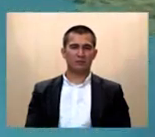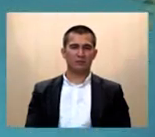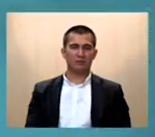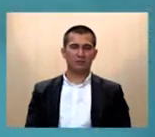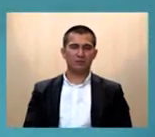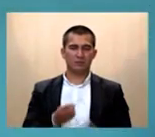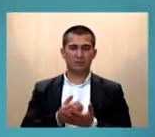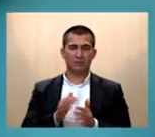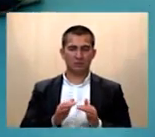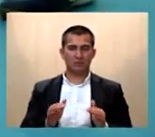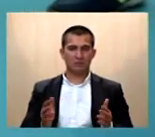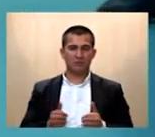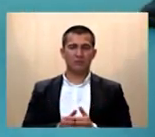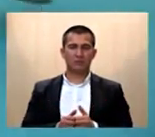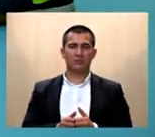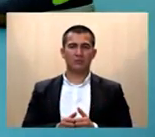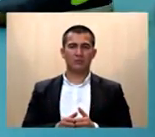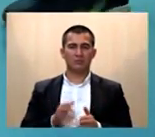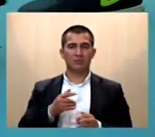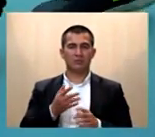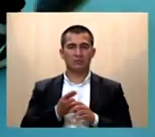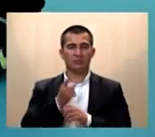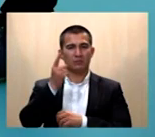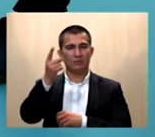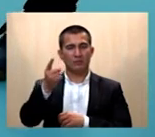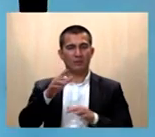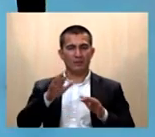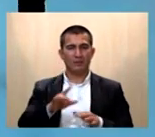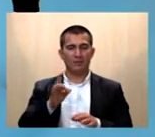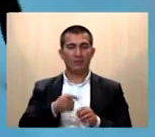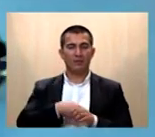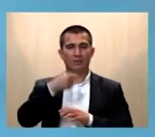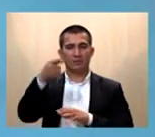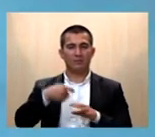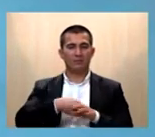Aziz o'quvchilar, endi uzoq masofaga tepish texnikasini ko'ramiz.